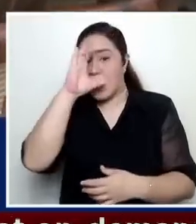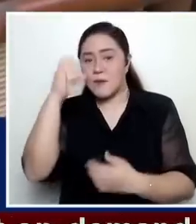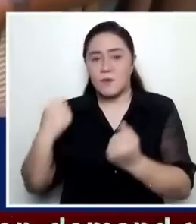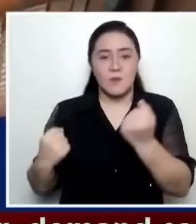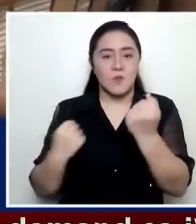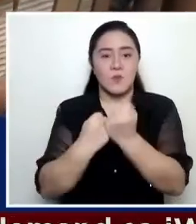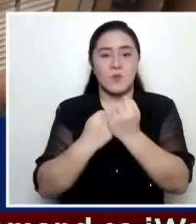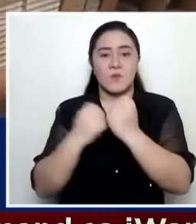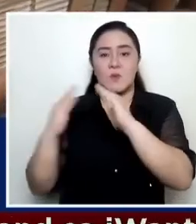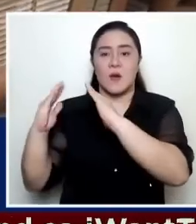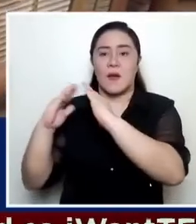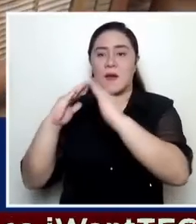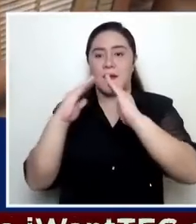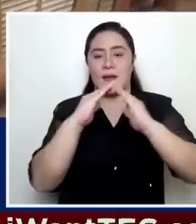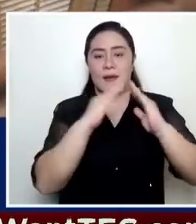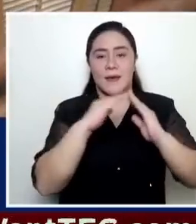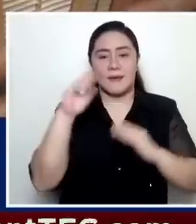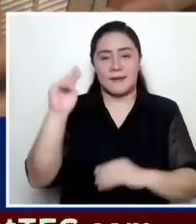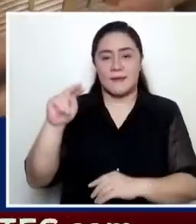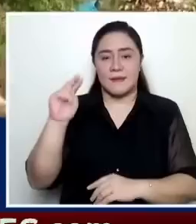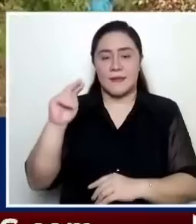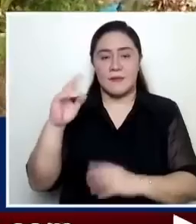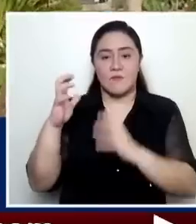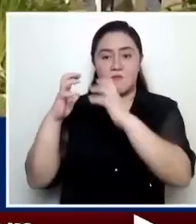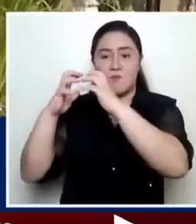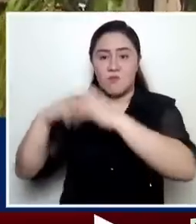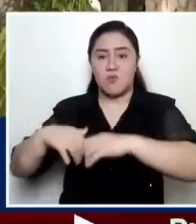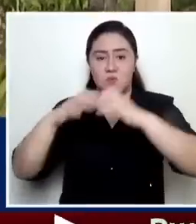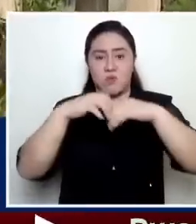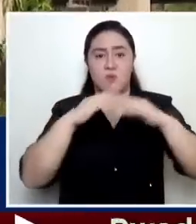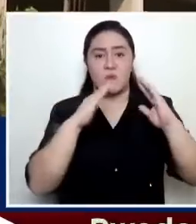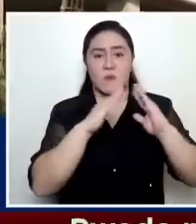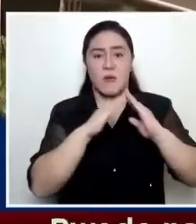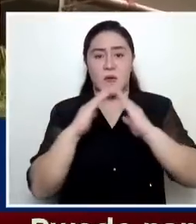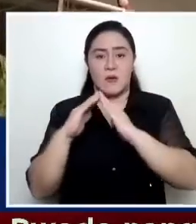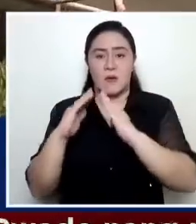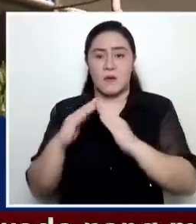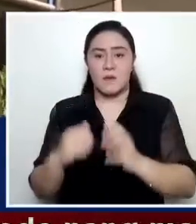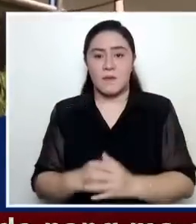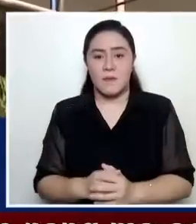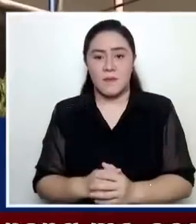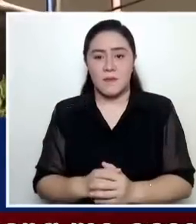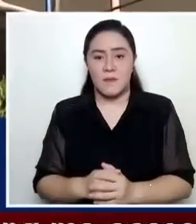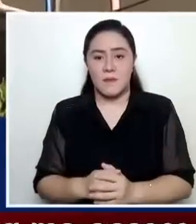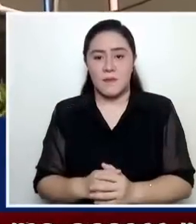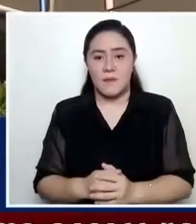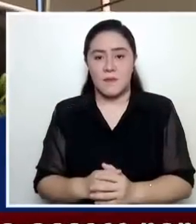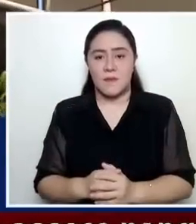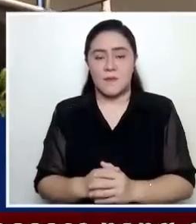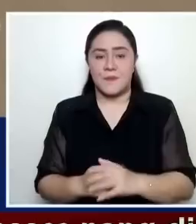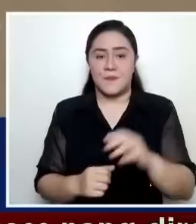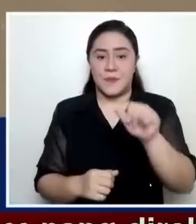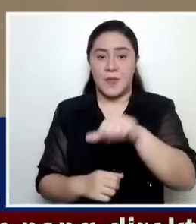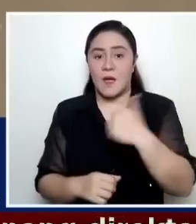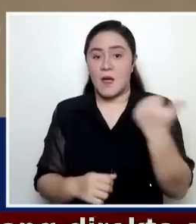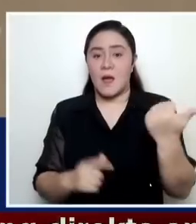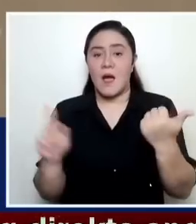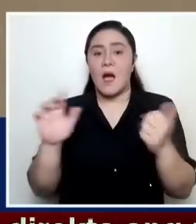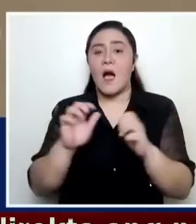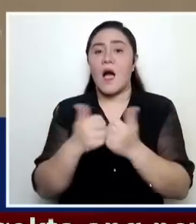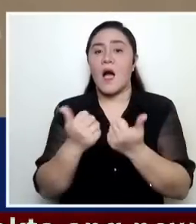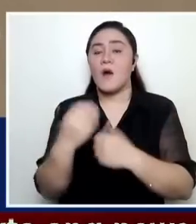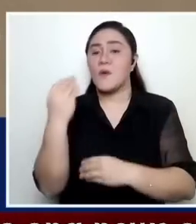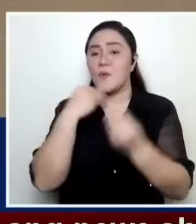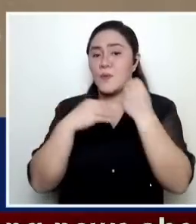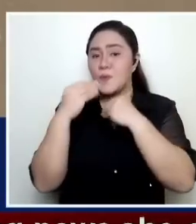shelter ng mga kababayan nating nasiraan ng bahay. Henry, kamusta naman yung pagkain na nakakarating